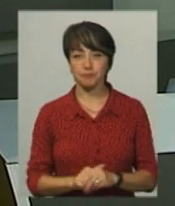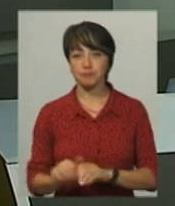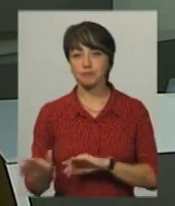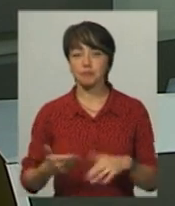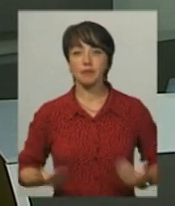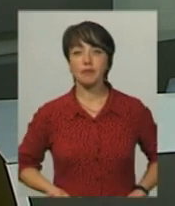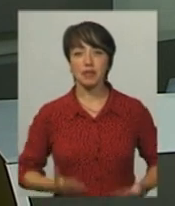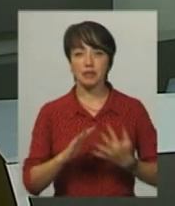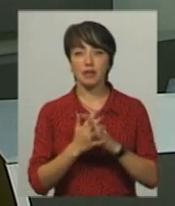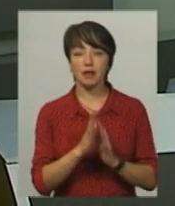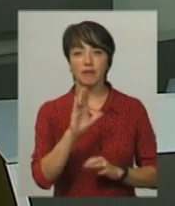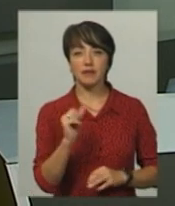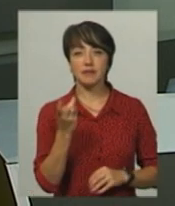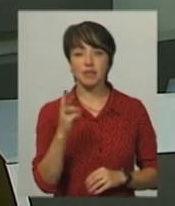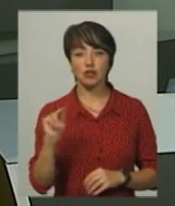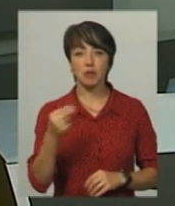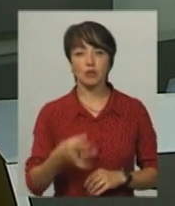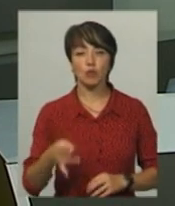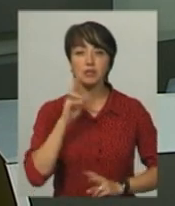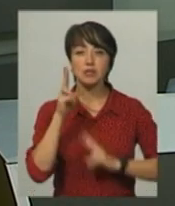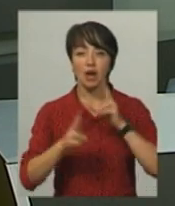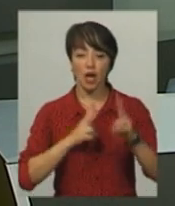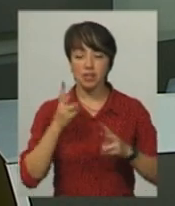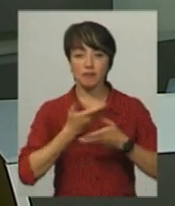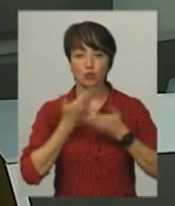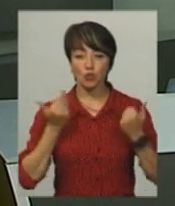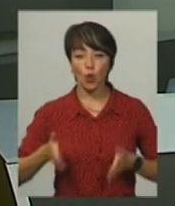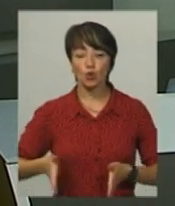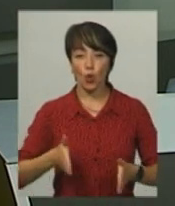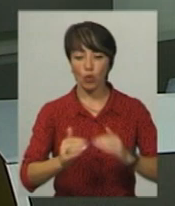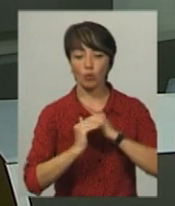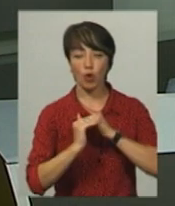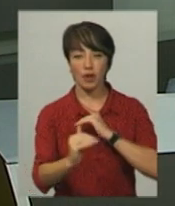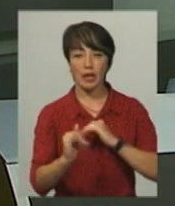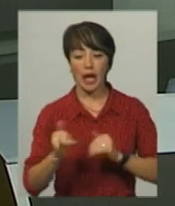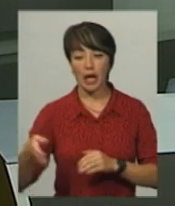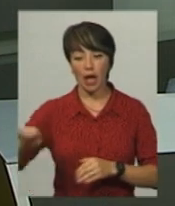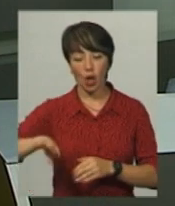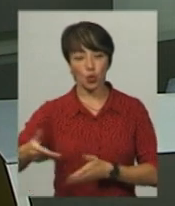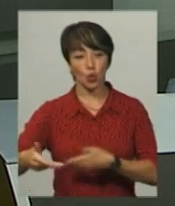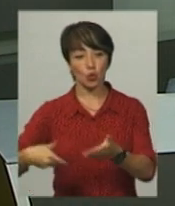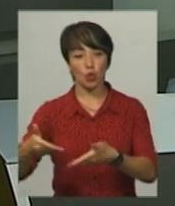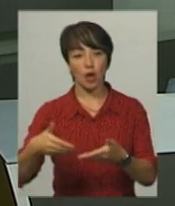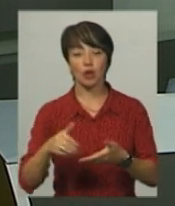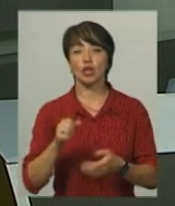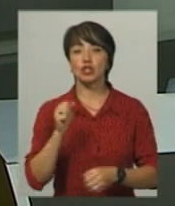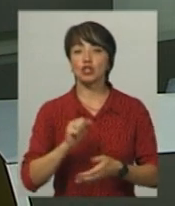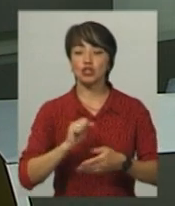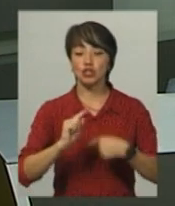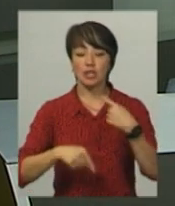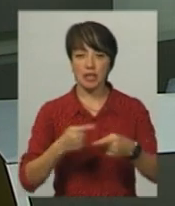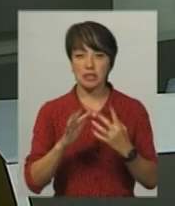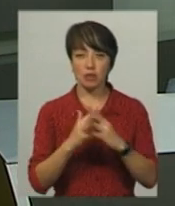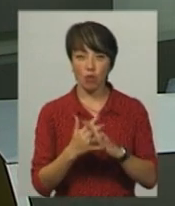Жителі села Вівся Чемеровецького району скаржаться на відсутність дорожнього покриття та тротуару. Через населений пункт